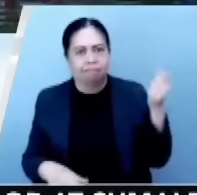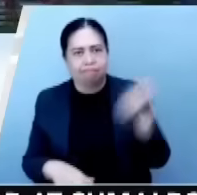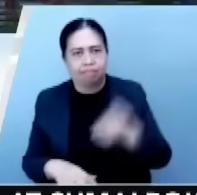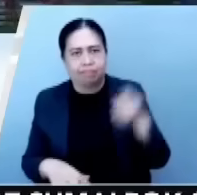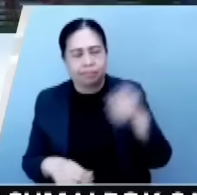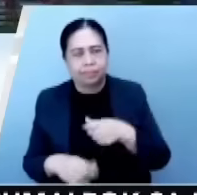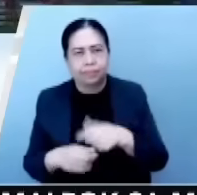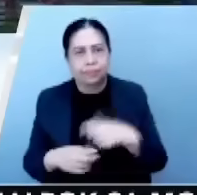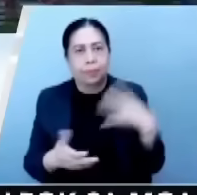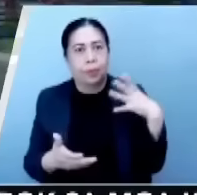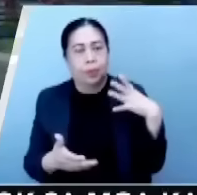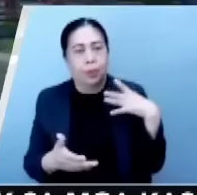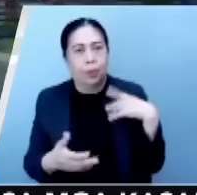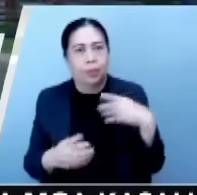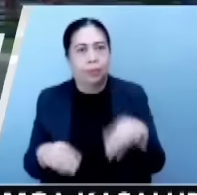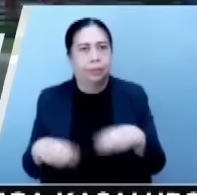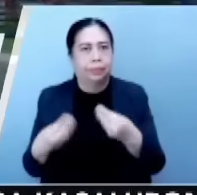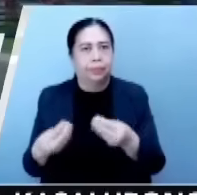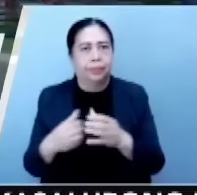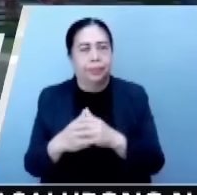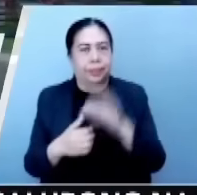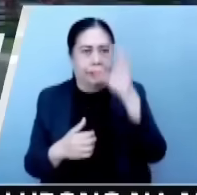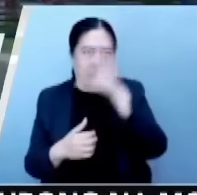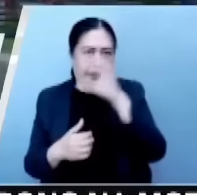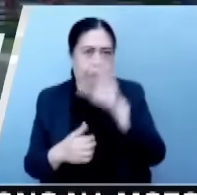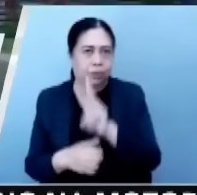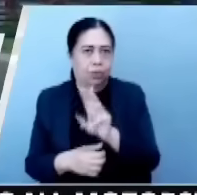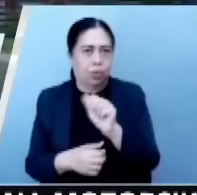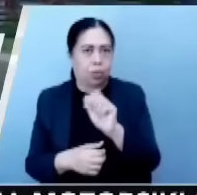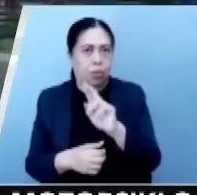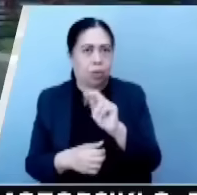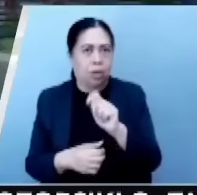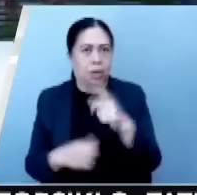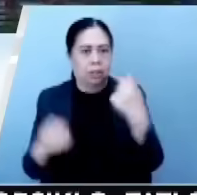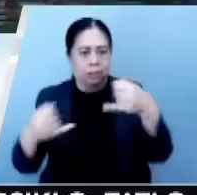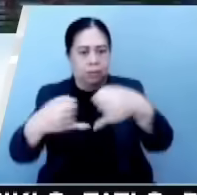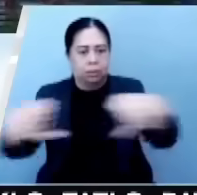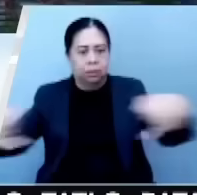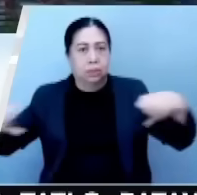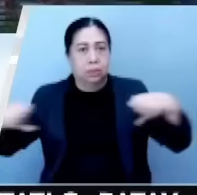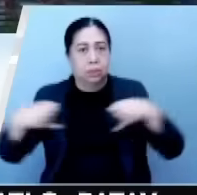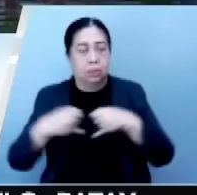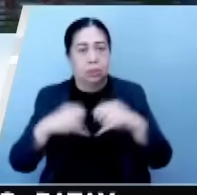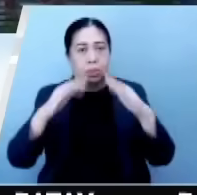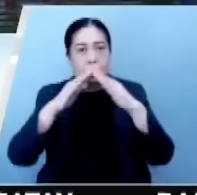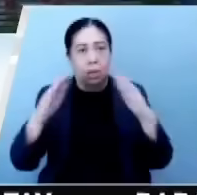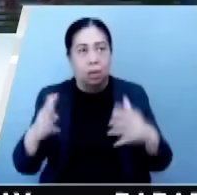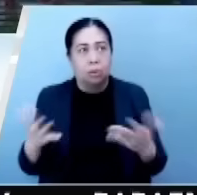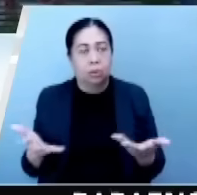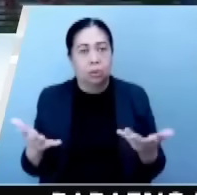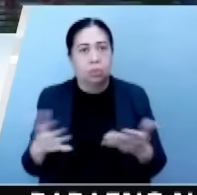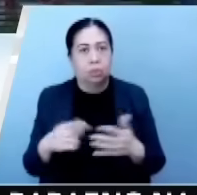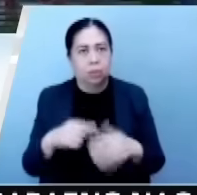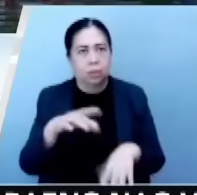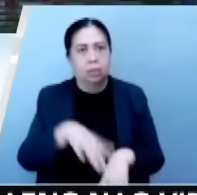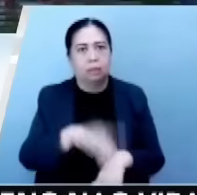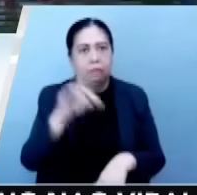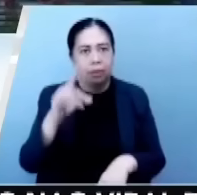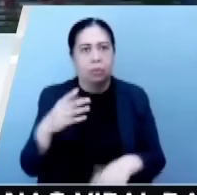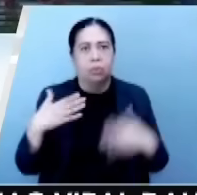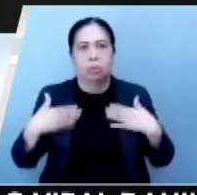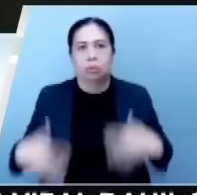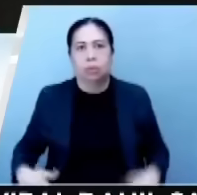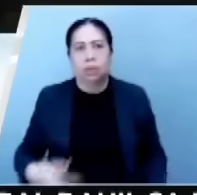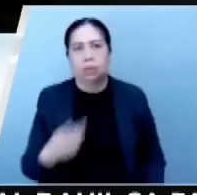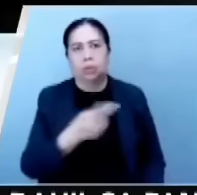nila na may issue po yung search warrant kasi kinordon po nila yung bahay kung saan po na-recover yung bangkay po ng dalawang